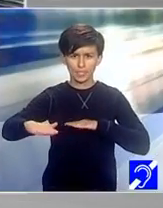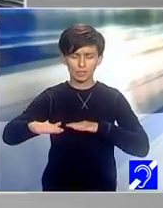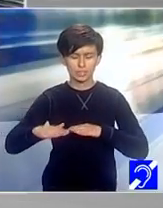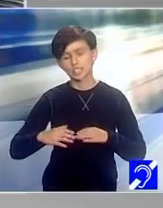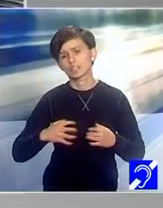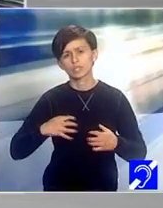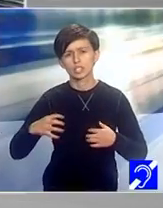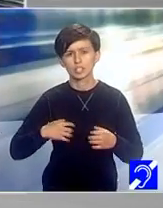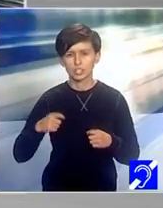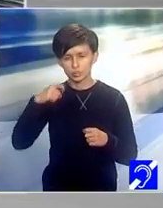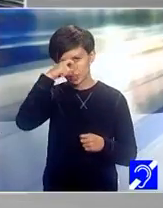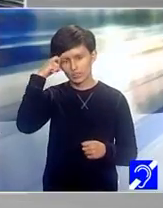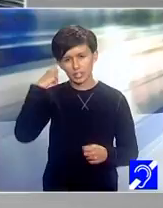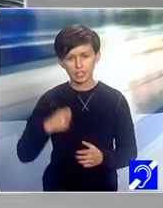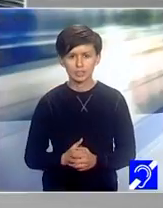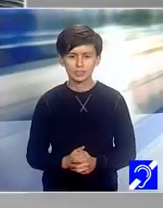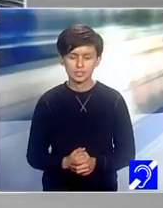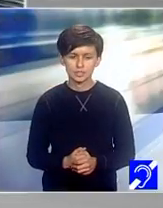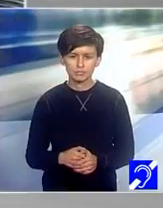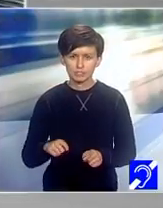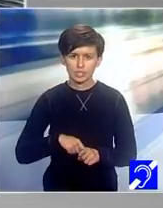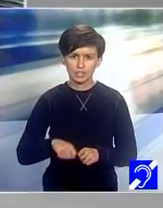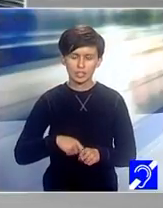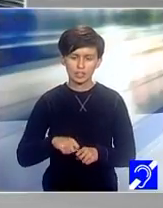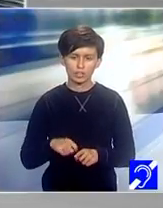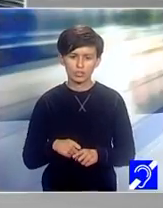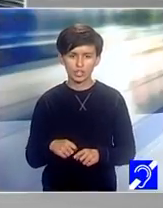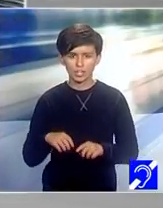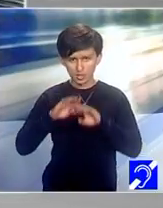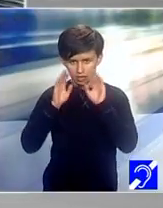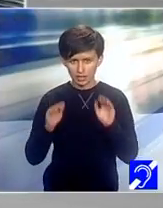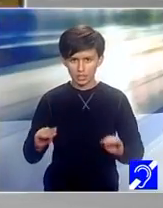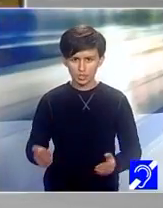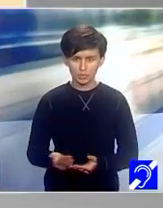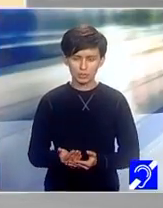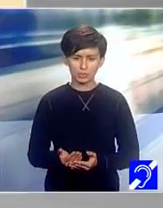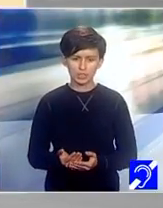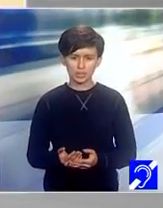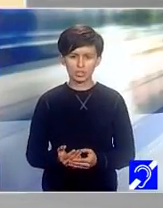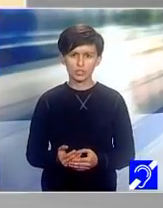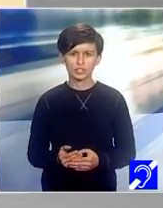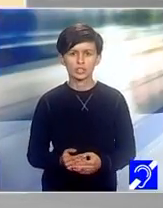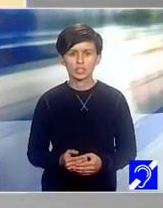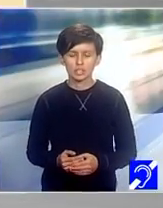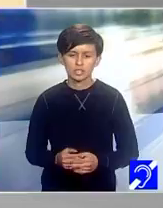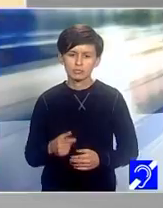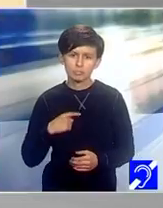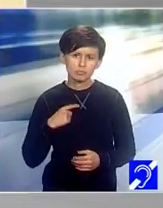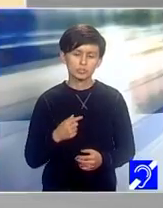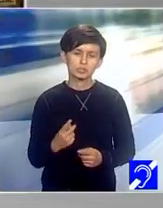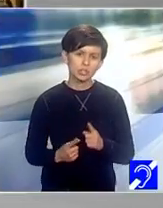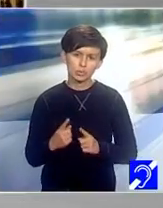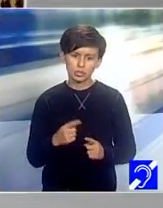facem un teatru de vară. Reabilitarea monumentelor, monumentul Carolina și Fecioara Maria. Deci avem câteva